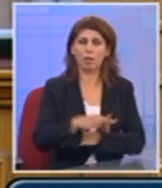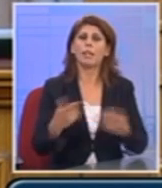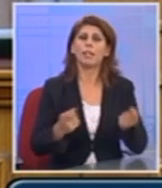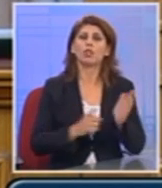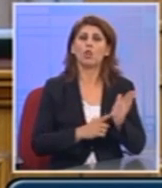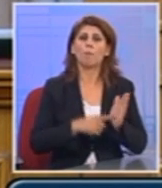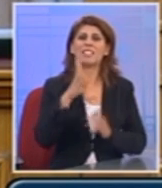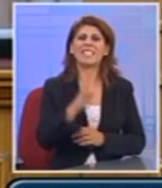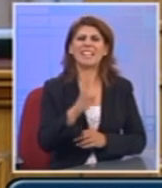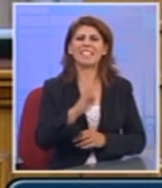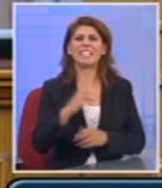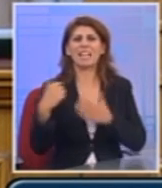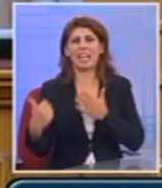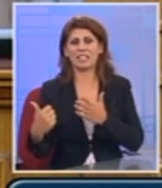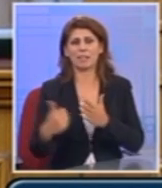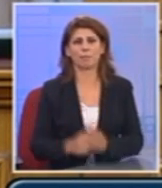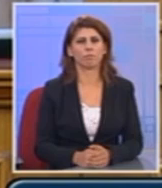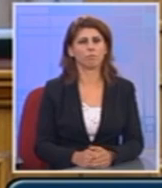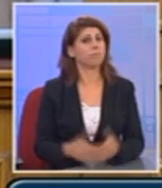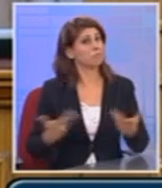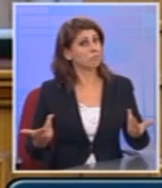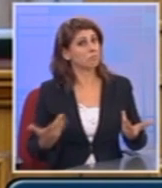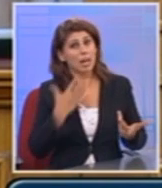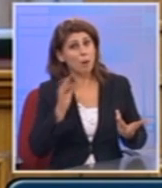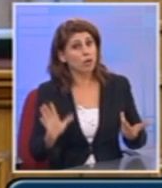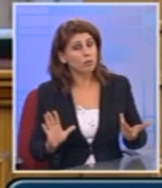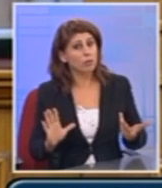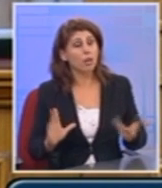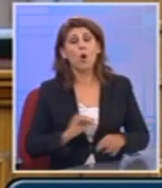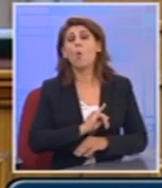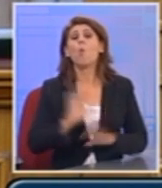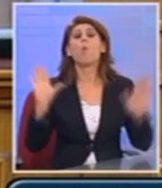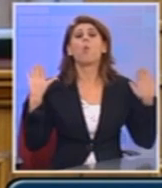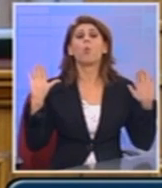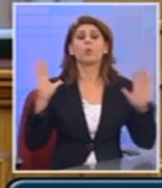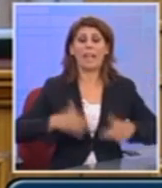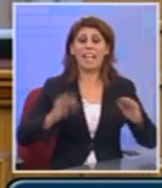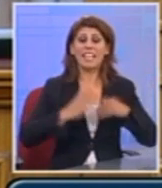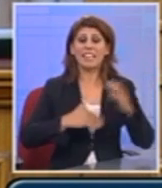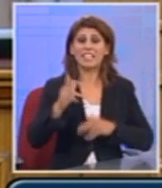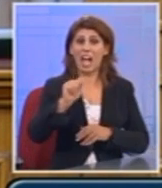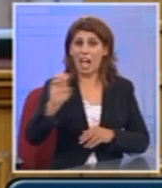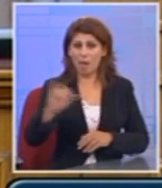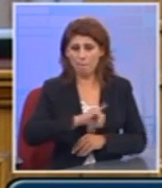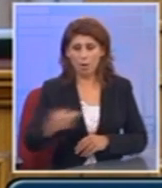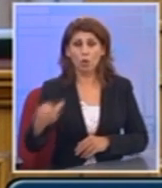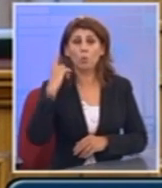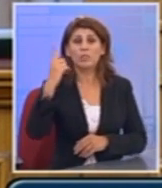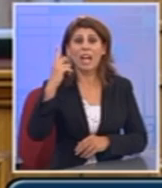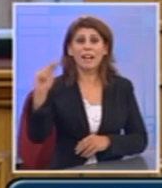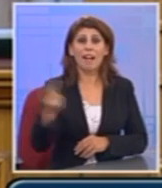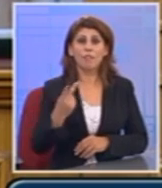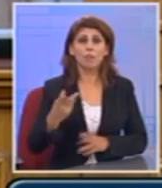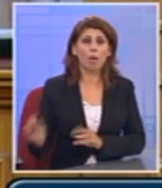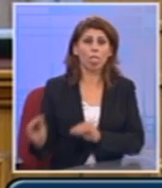νόμος 4046 και λοιπόν ούτε ιδρύθηκε ποτέ ανώνυμη εταιρεία και φυσικά ούτε 1€ δεν